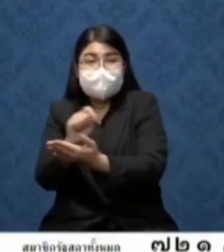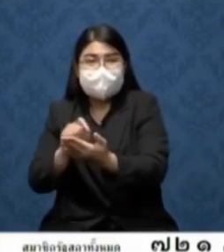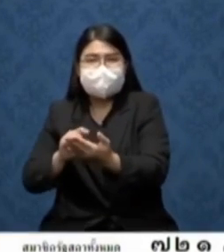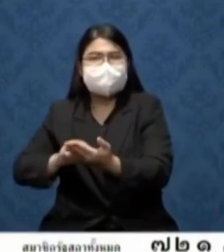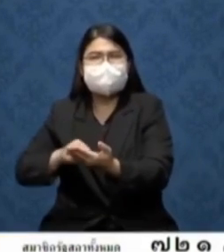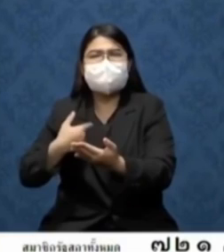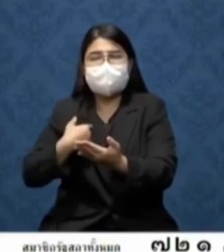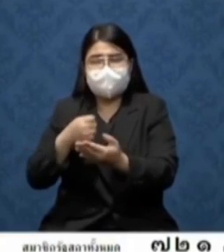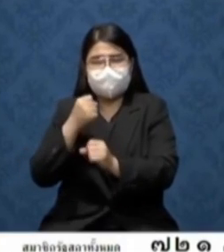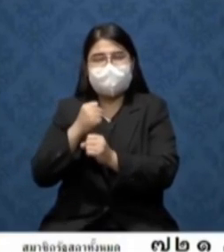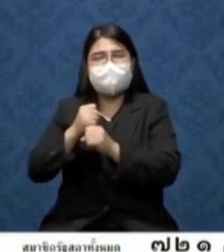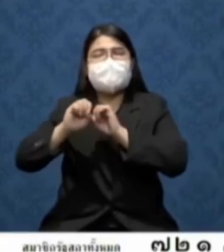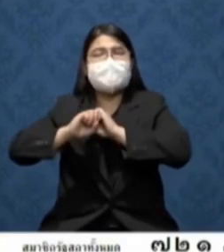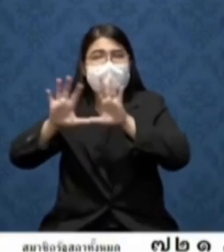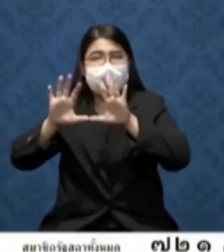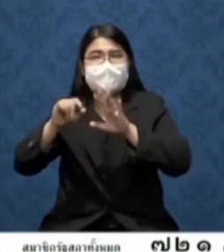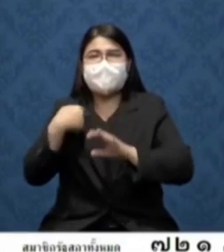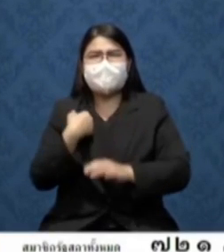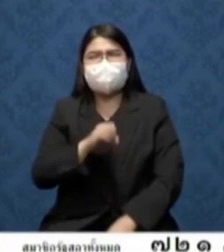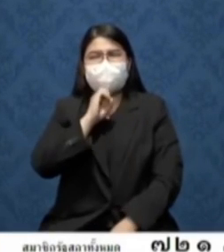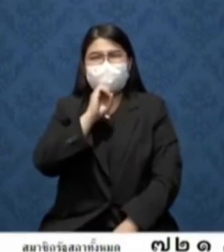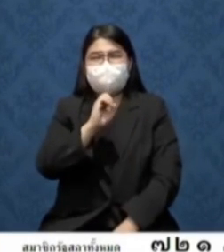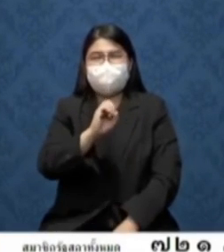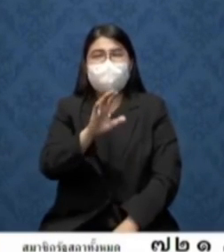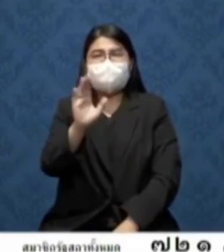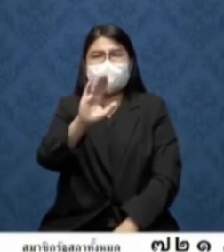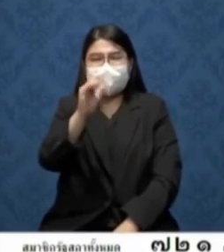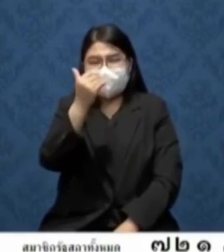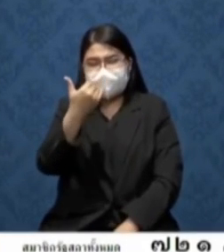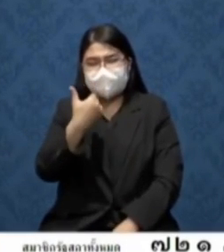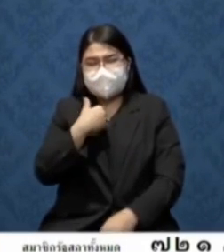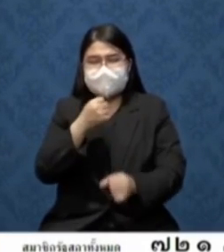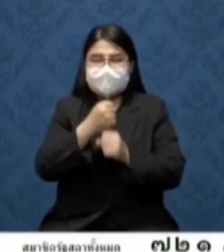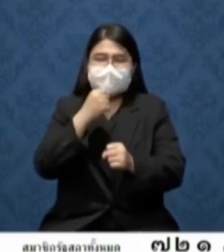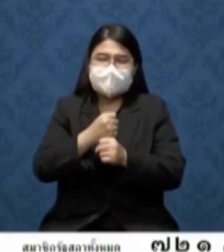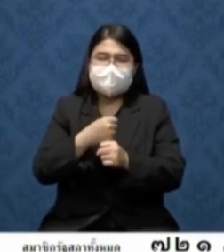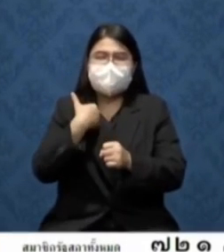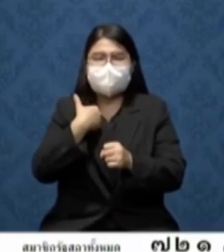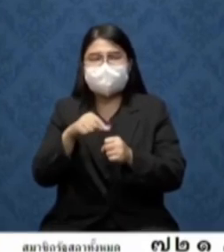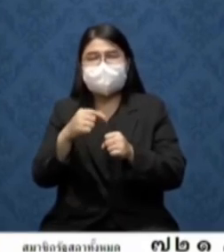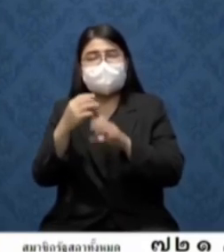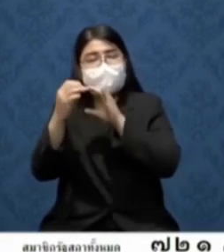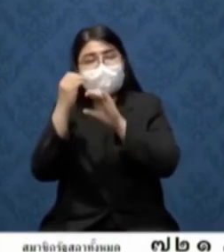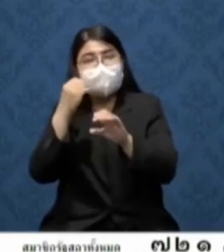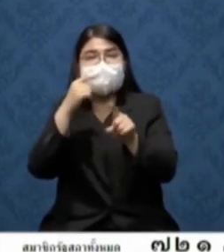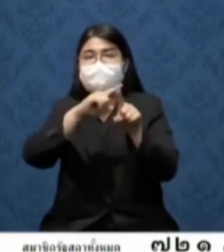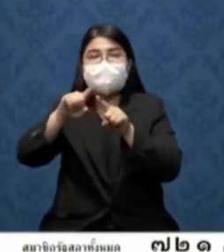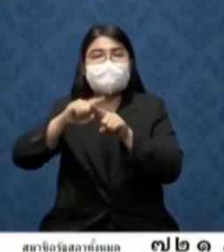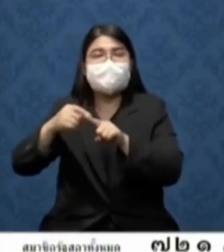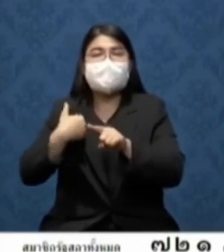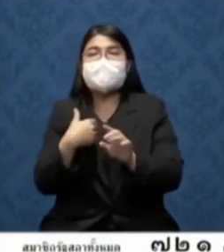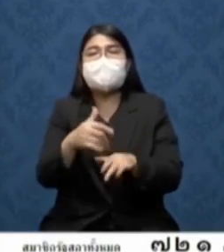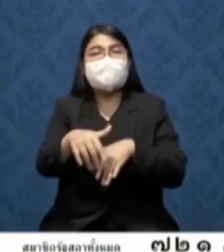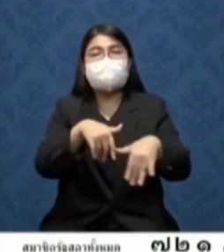การตีความอีกว่าอำนาจในการให้บริการสาธารณะทุกอย่างท้องถิ่นพื้นฐานมีอำนาจเต็ม